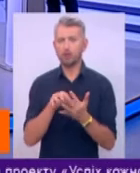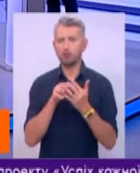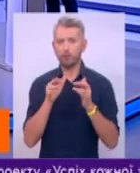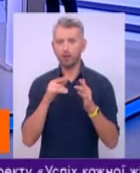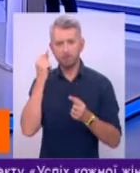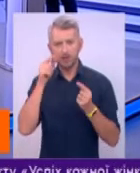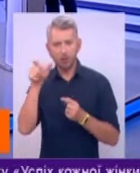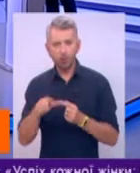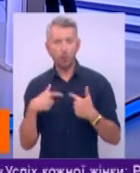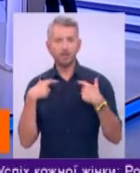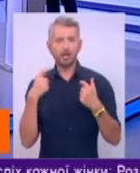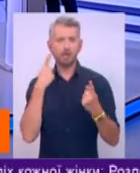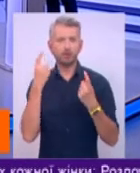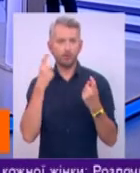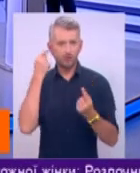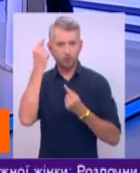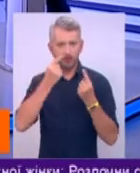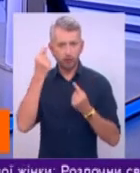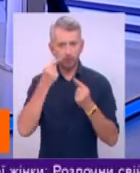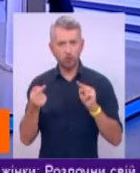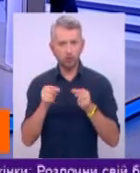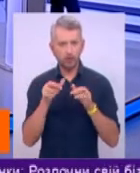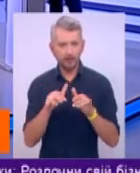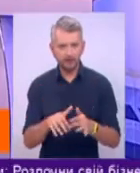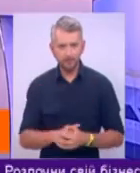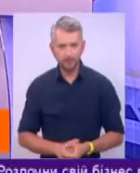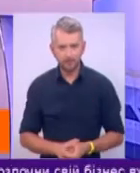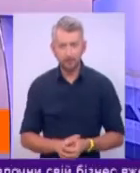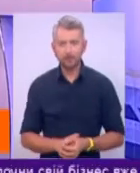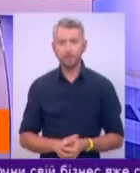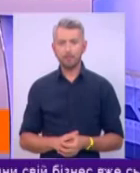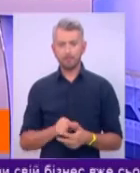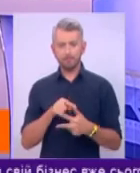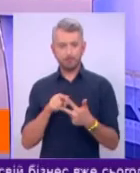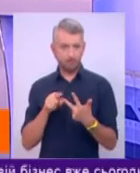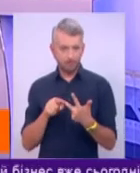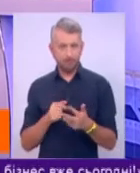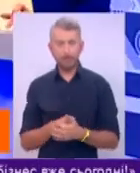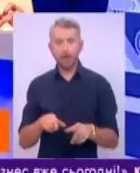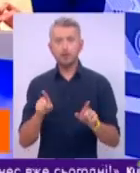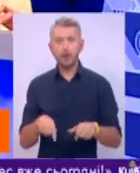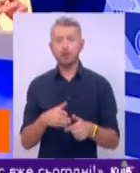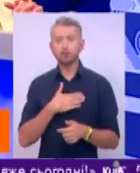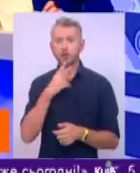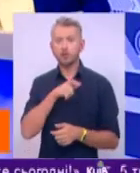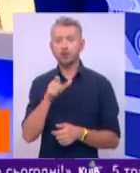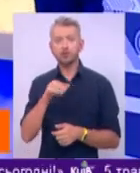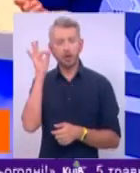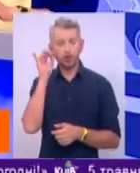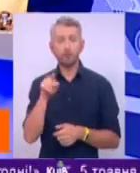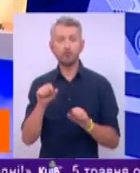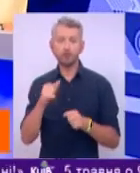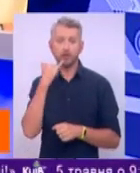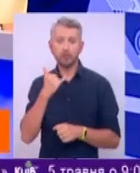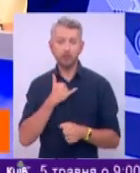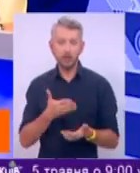психолог, офіцер інформаційно-психологічної протидії. Вітаю вас. Доброго вечора. Також нашим шановним глядачам я нагадаю, що ви можете